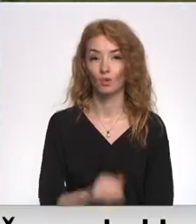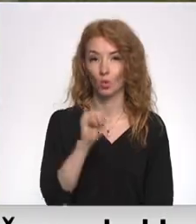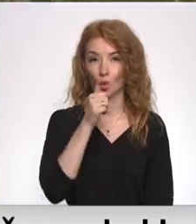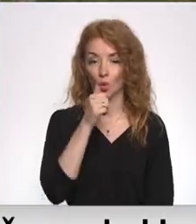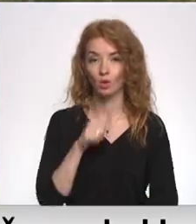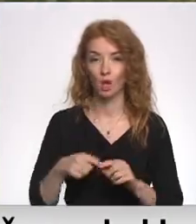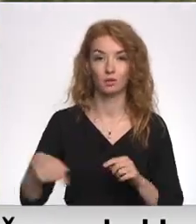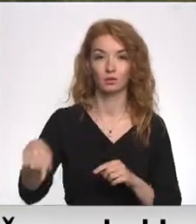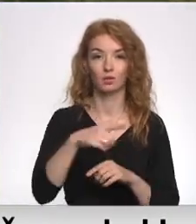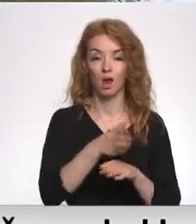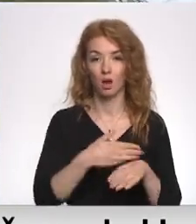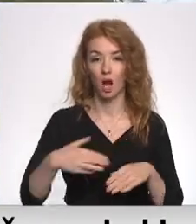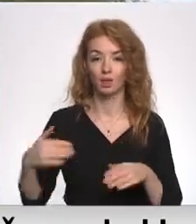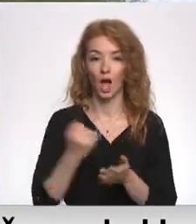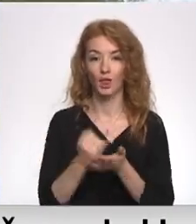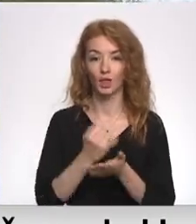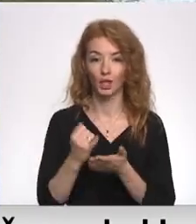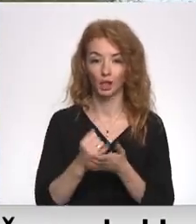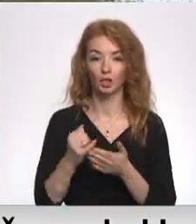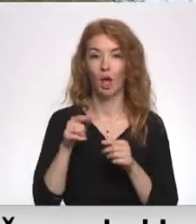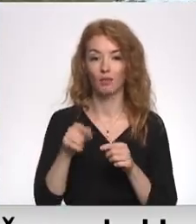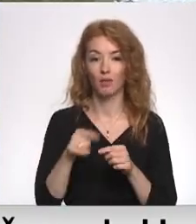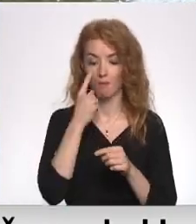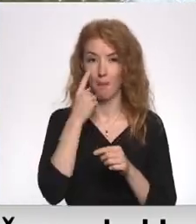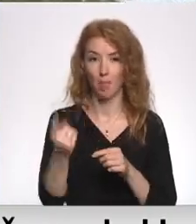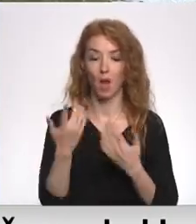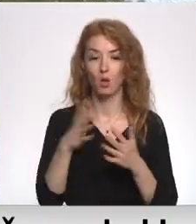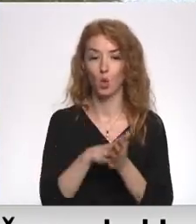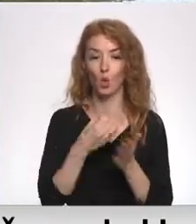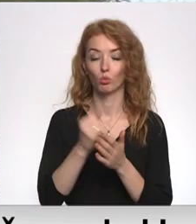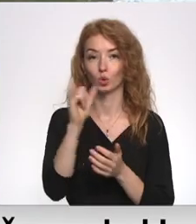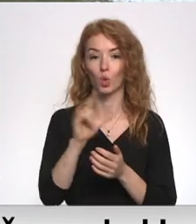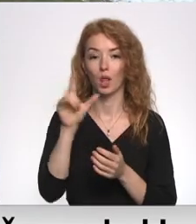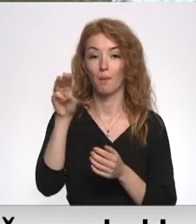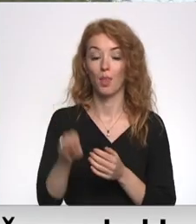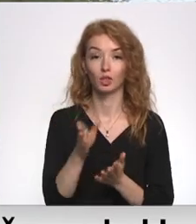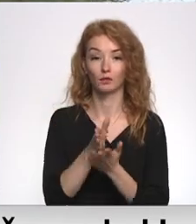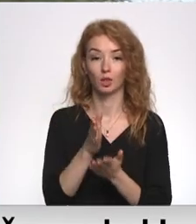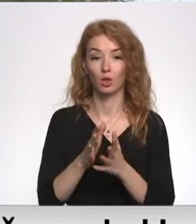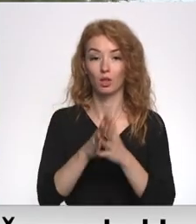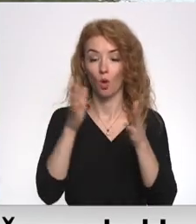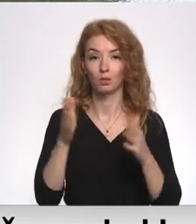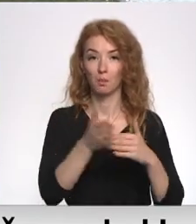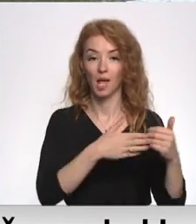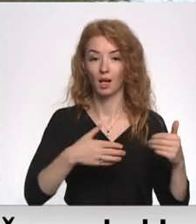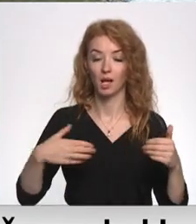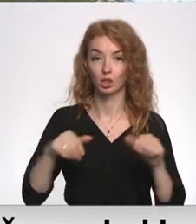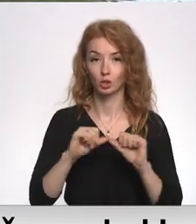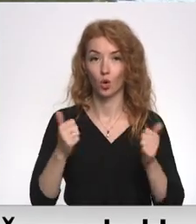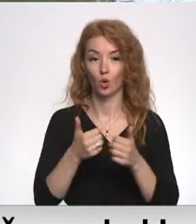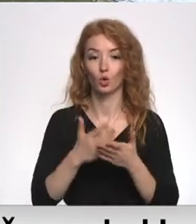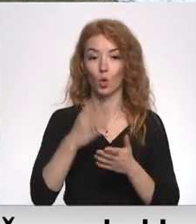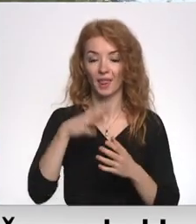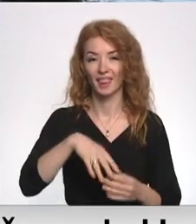Ūdenstilpju krastu attīrīšanas tehnikas rosība Rāznes ezerā manāma jau kopš jūlija vidus. Vairākās ezera piekrastes zonās notiek